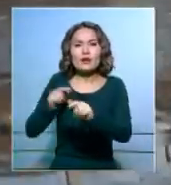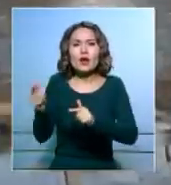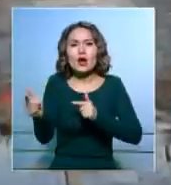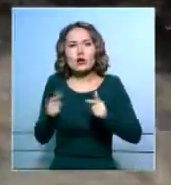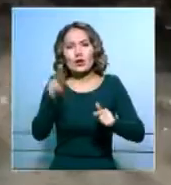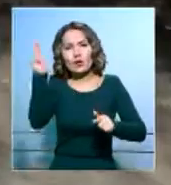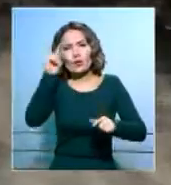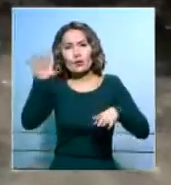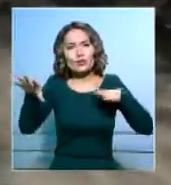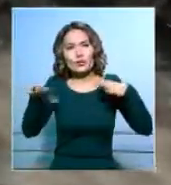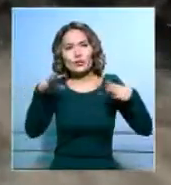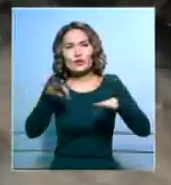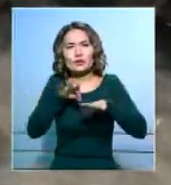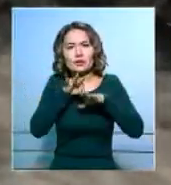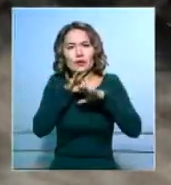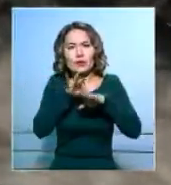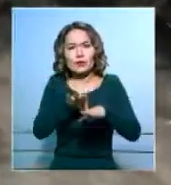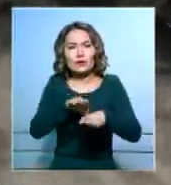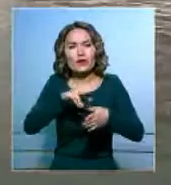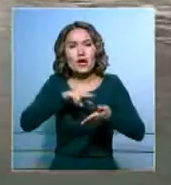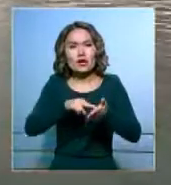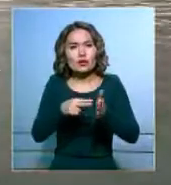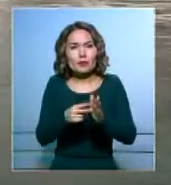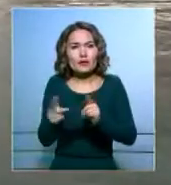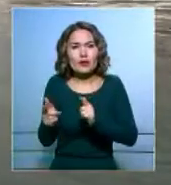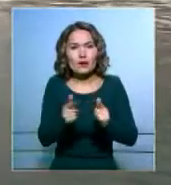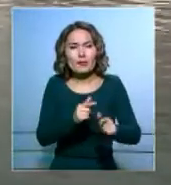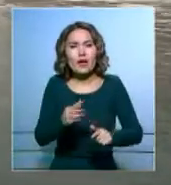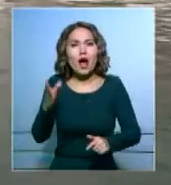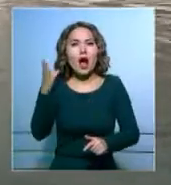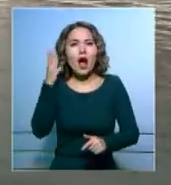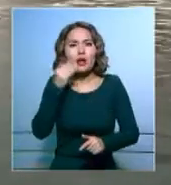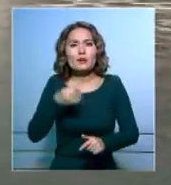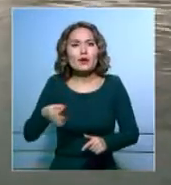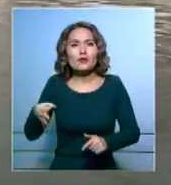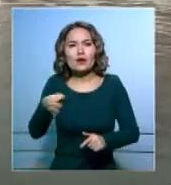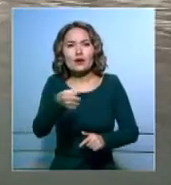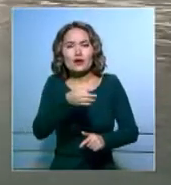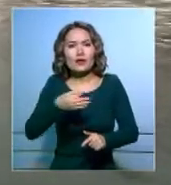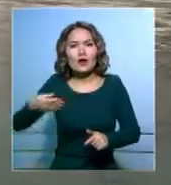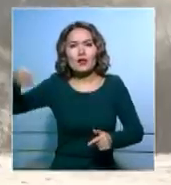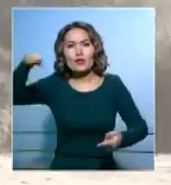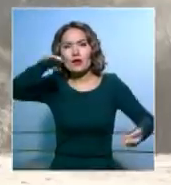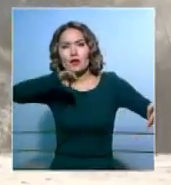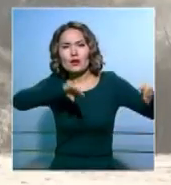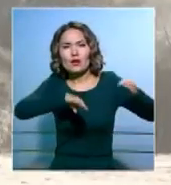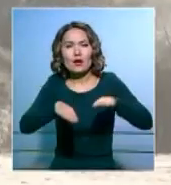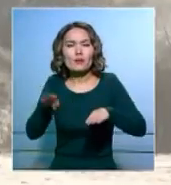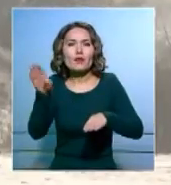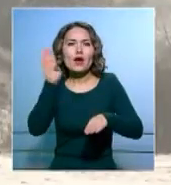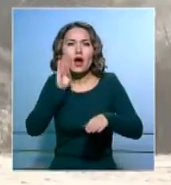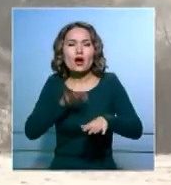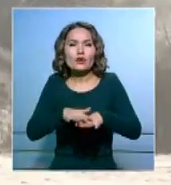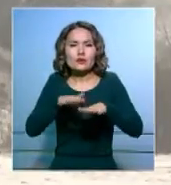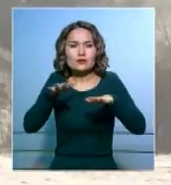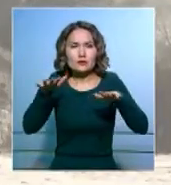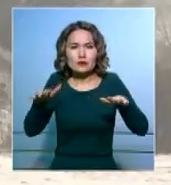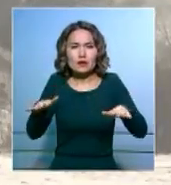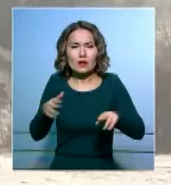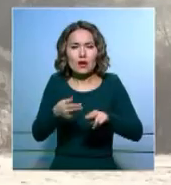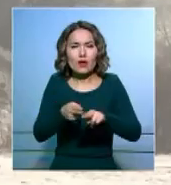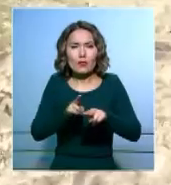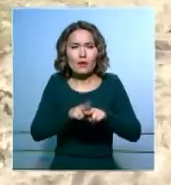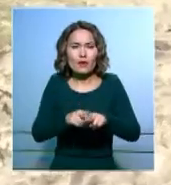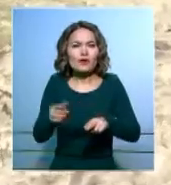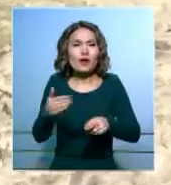керектігін пысықтайтын арнайы іс-қимыл жоспарын жасаған. Владимир Башко Алматы облысының таулы аймағында жоғалып кеткен Польша азаматына байланысты жағдайға